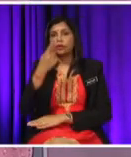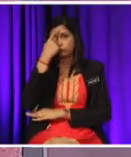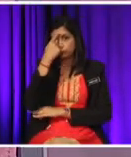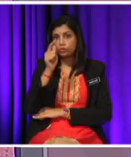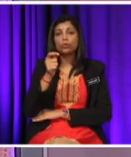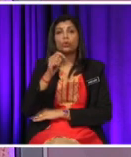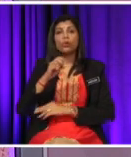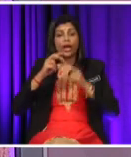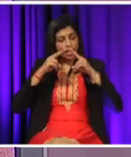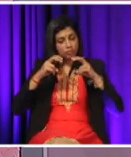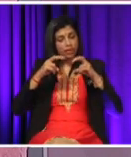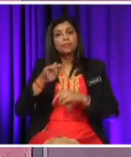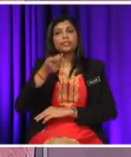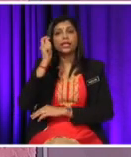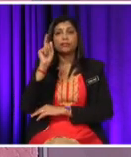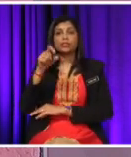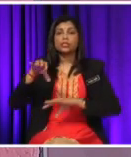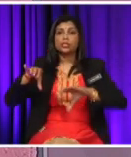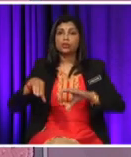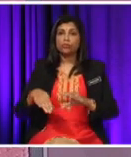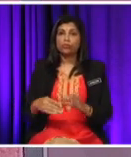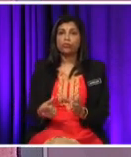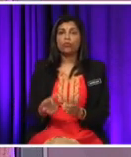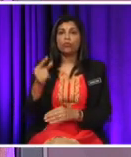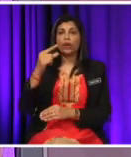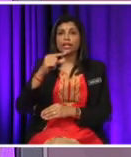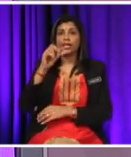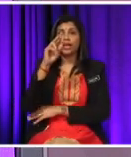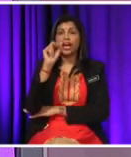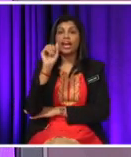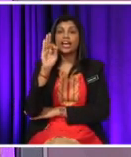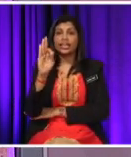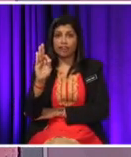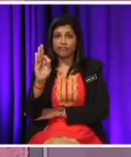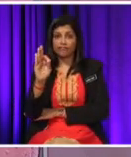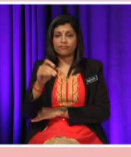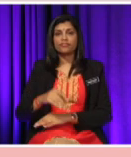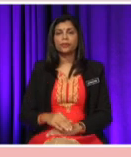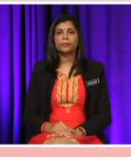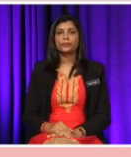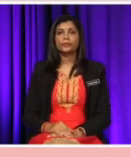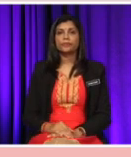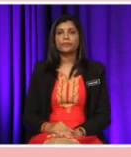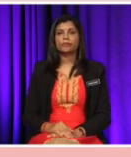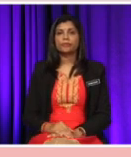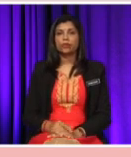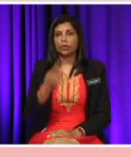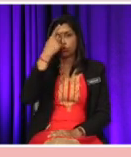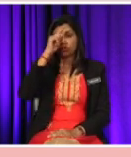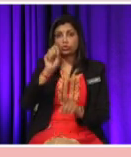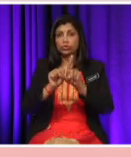melawan suhu Tita Pak Tita hendaklah meliputi julat kosong hingga 100 derajat Celcius Oke